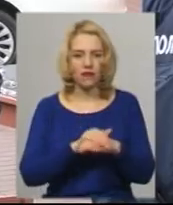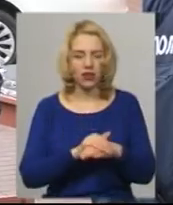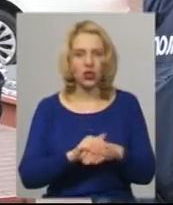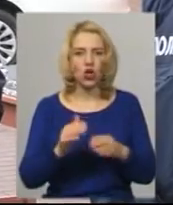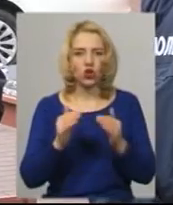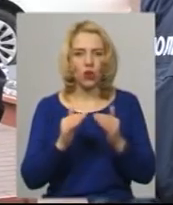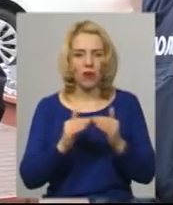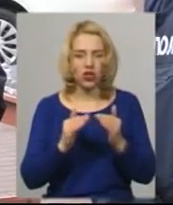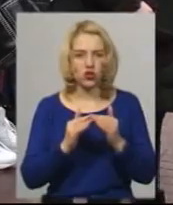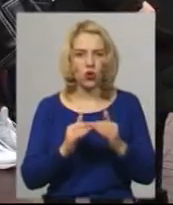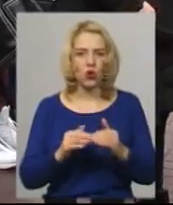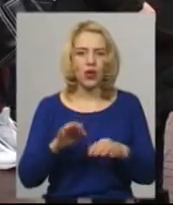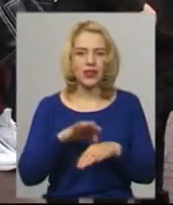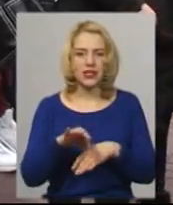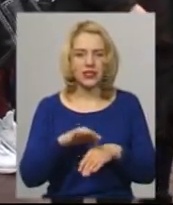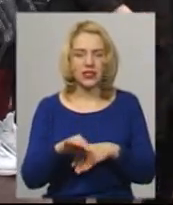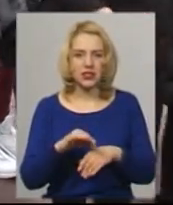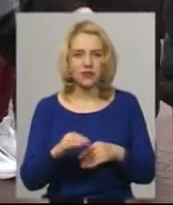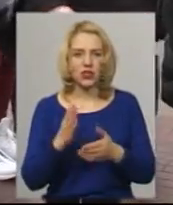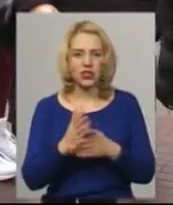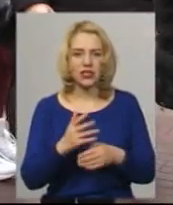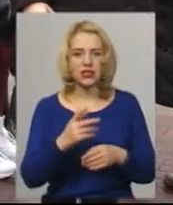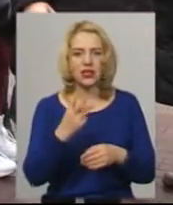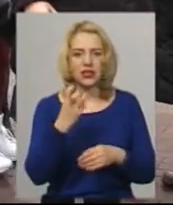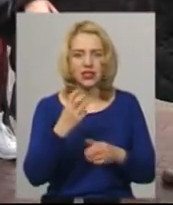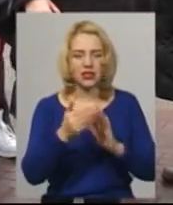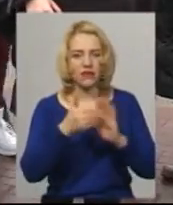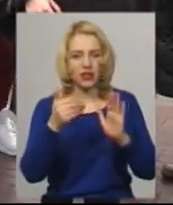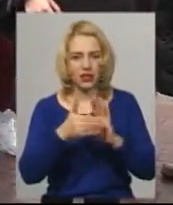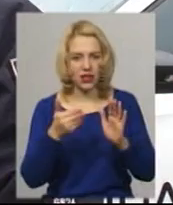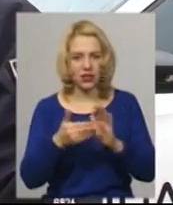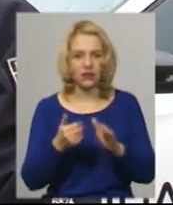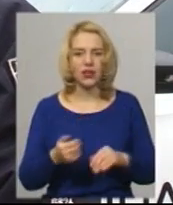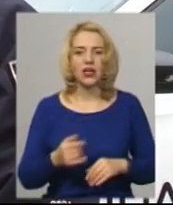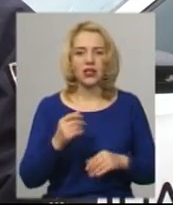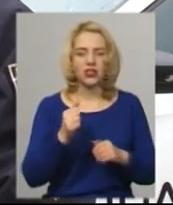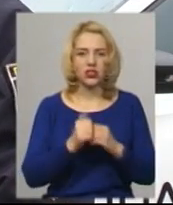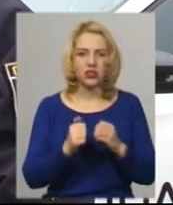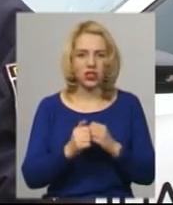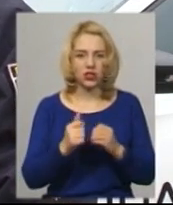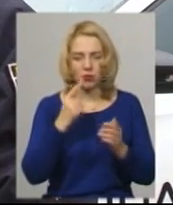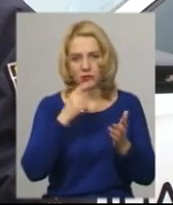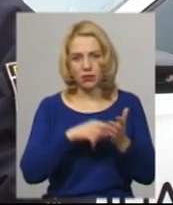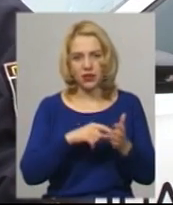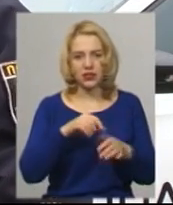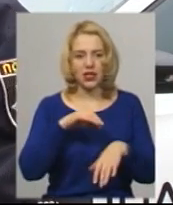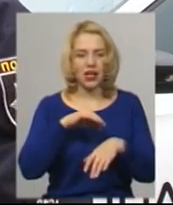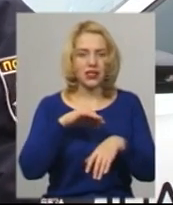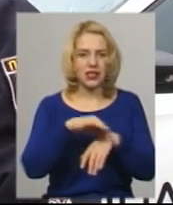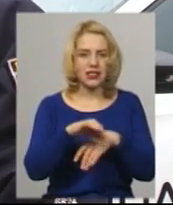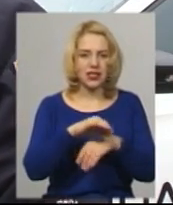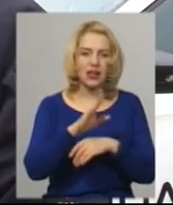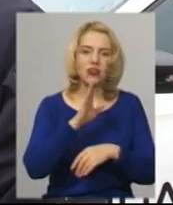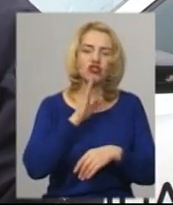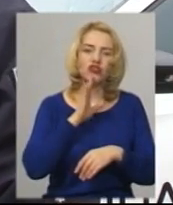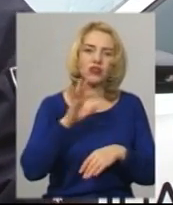на 300 викликів, складено 100 протоколів та 20 термінових приписів на кривдників. Найчастіше трапляється насилля над жінками та над батьками, каже Віталій